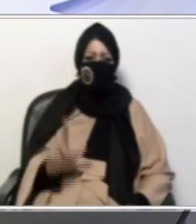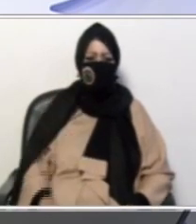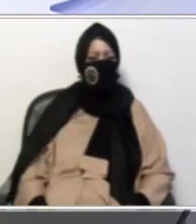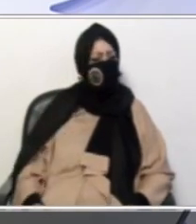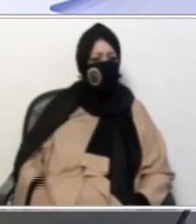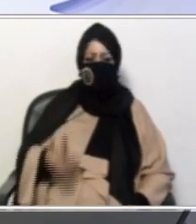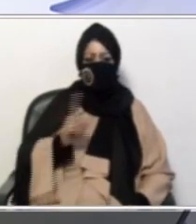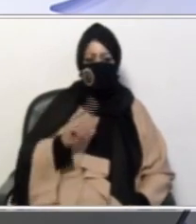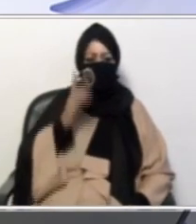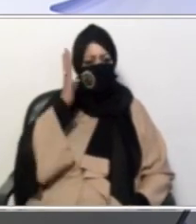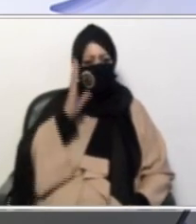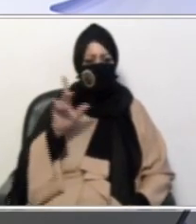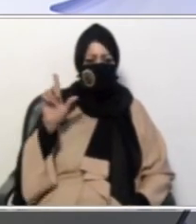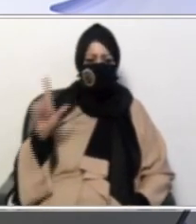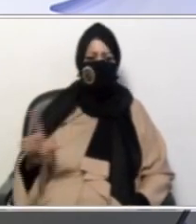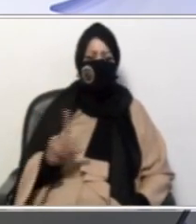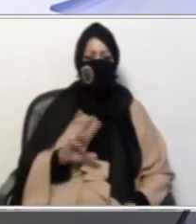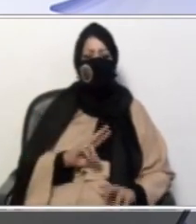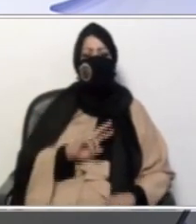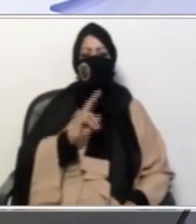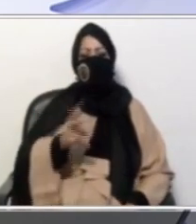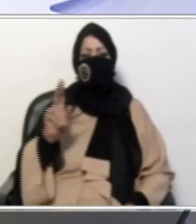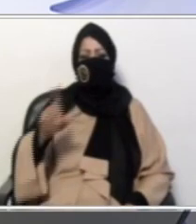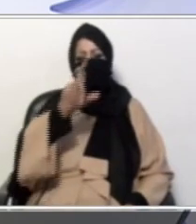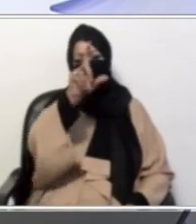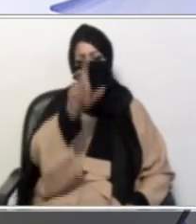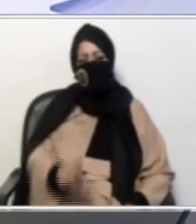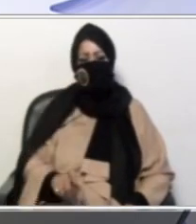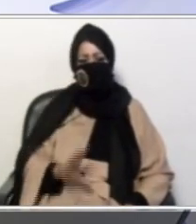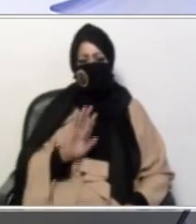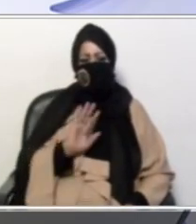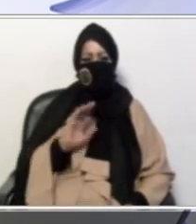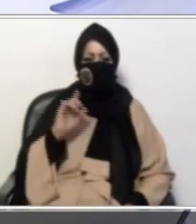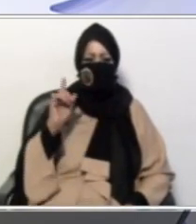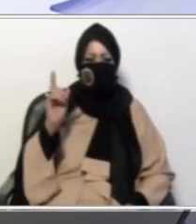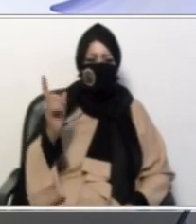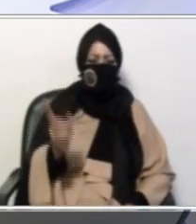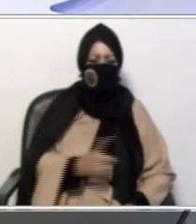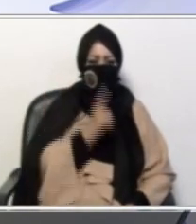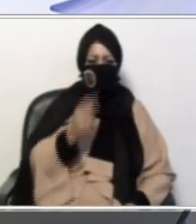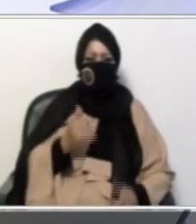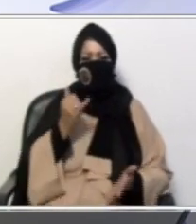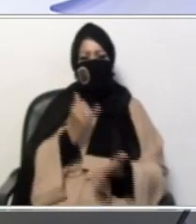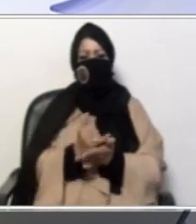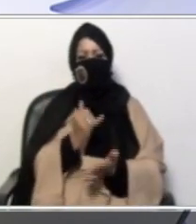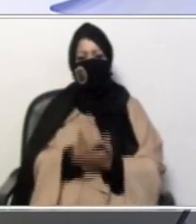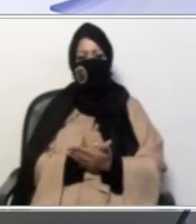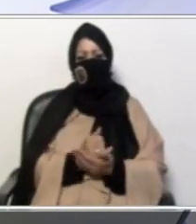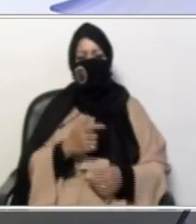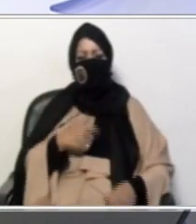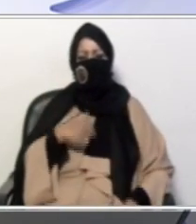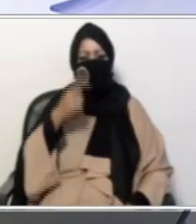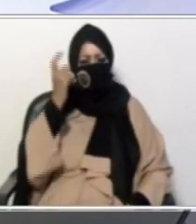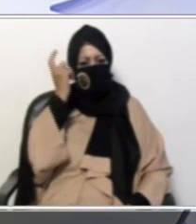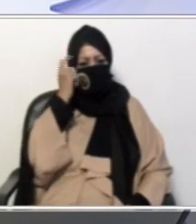وفاجر وان كان الاولى ان يكون العدل هو الايمان لان هذه مرتبه